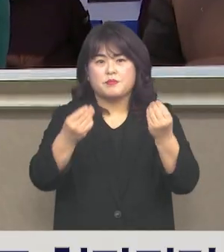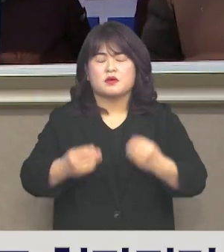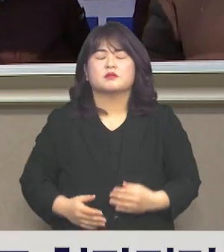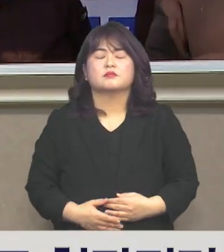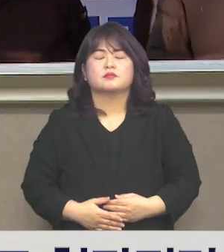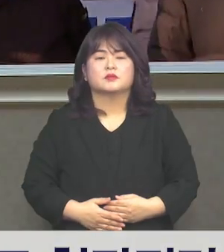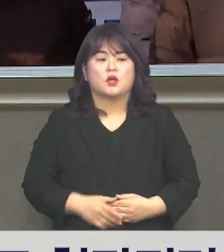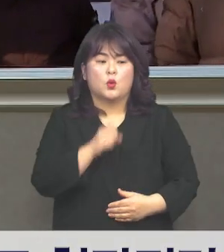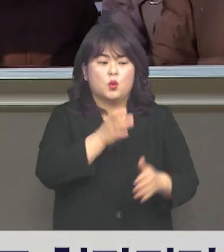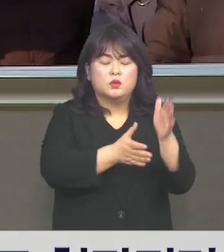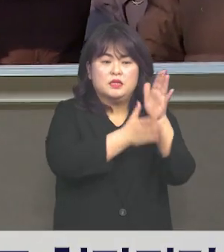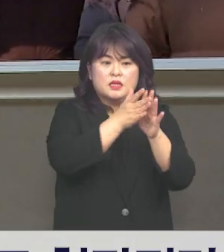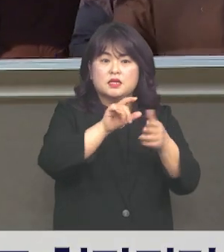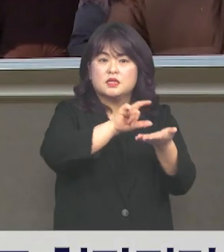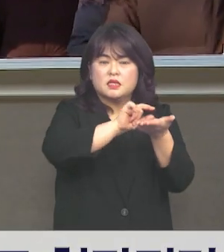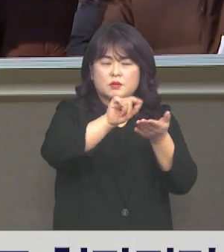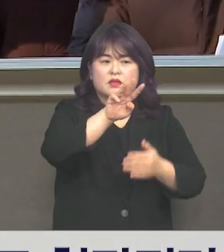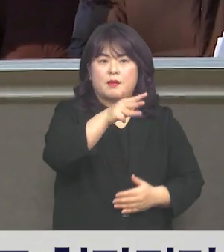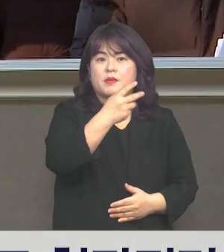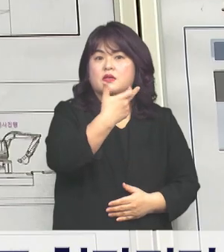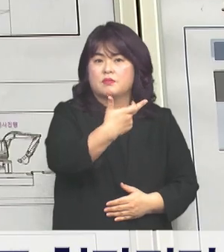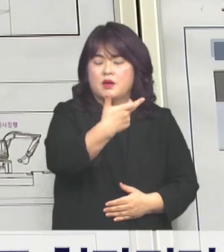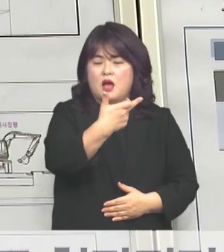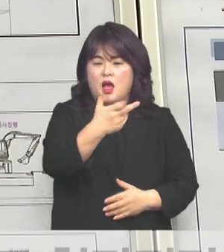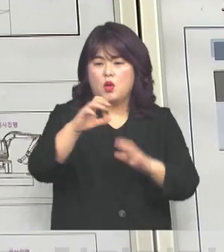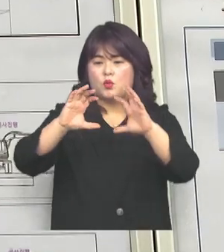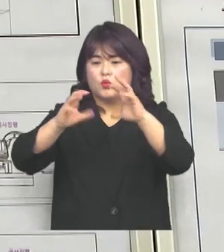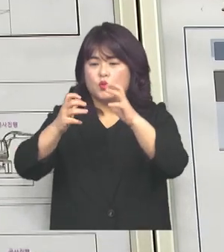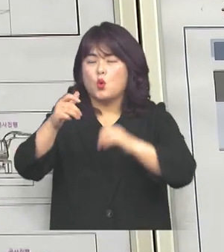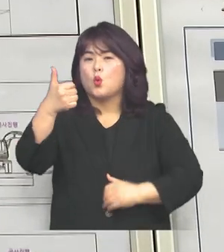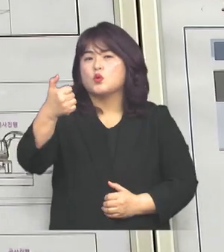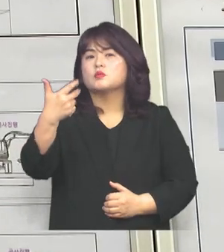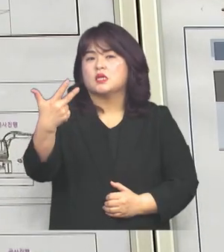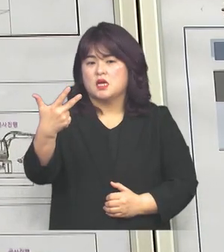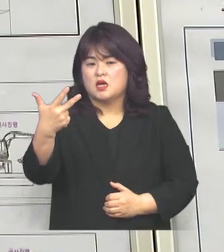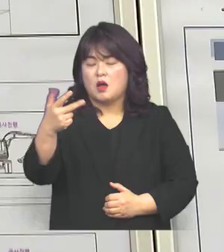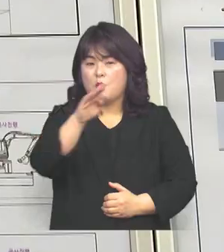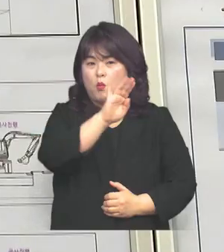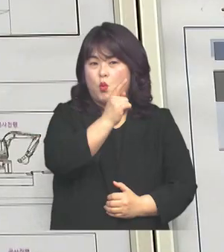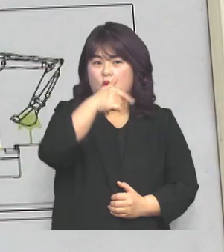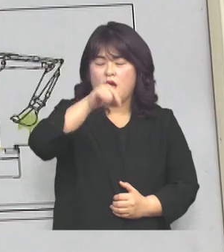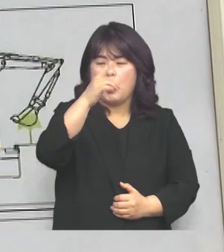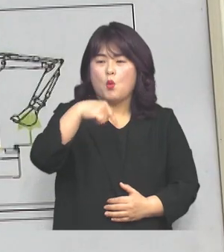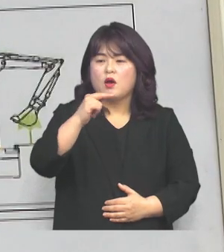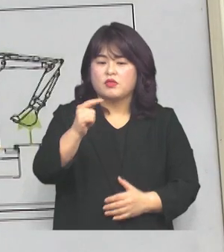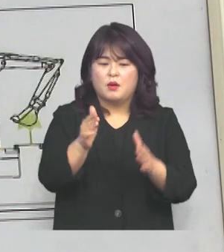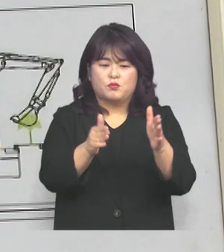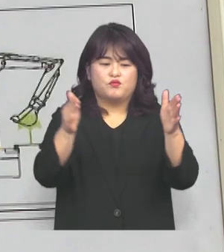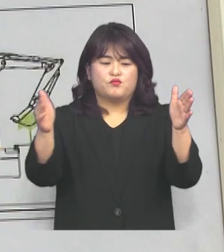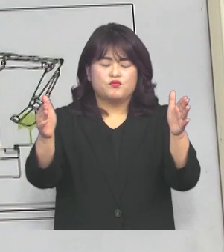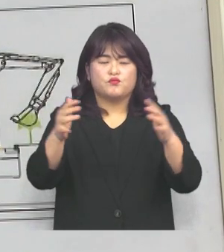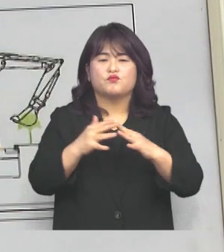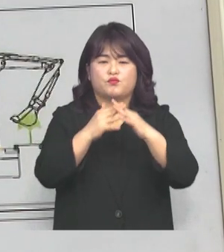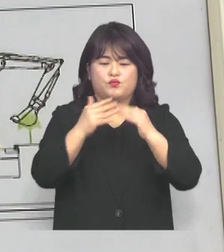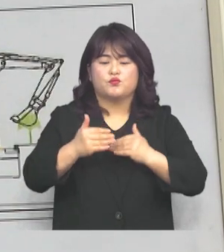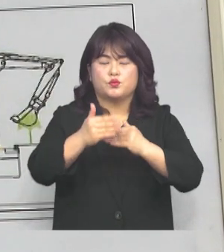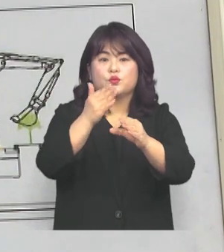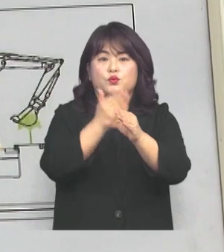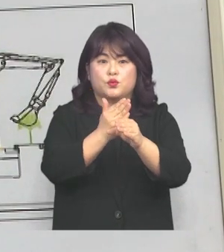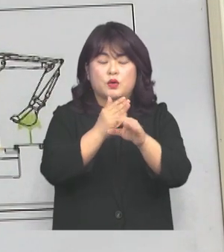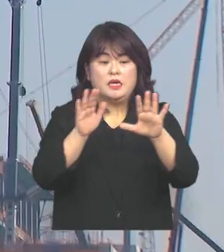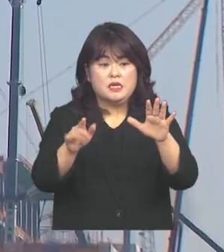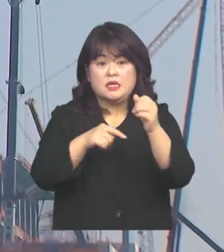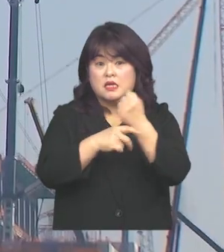공사 현장을 점검했습니다. 시는 지방도 318호선, 국지도 57호선, 보계 원삼로 등을